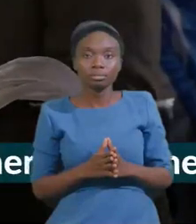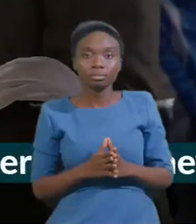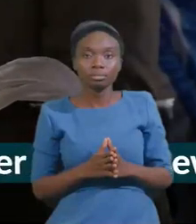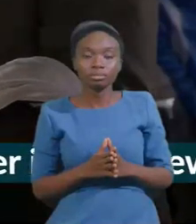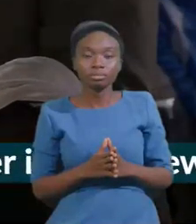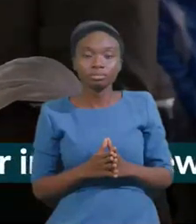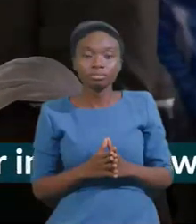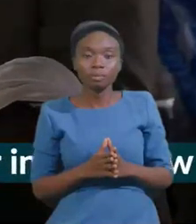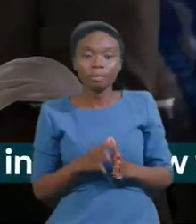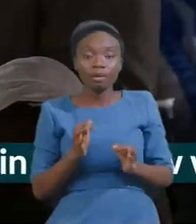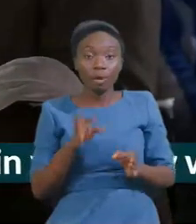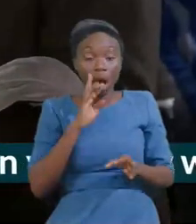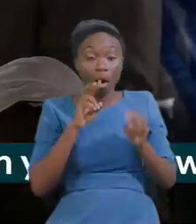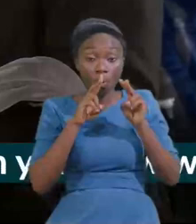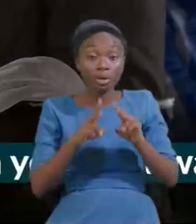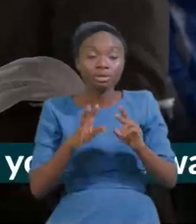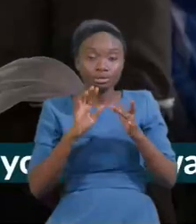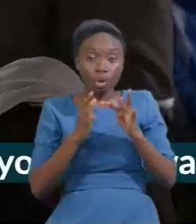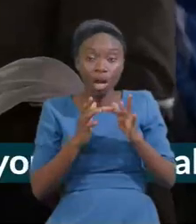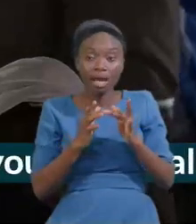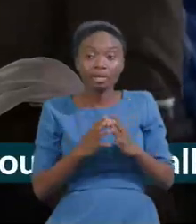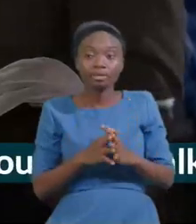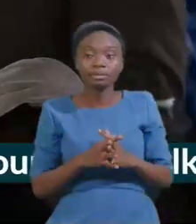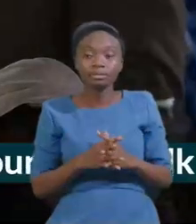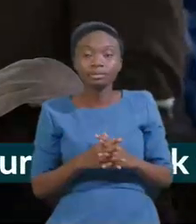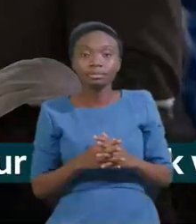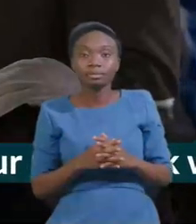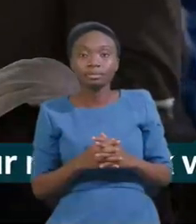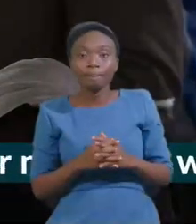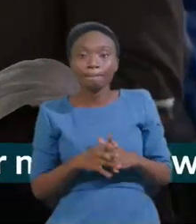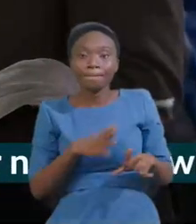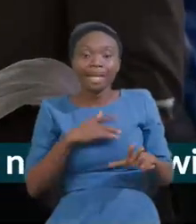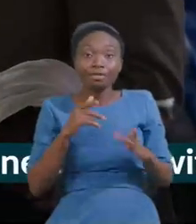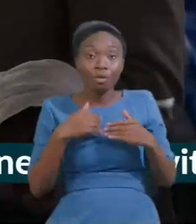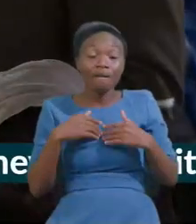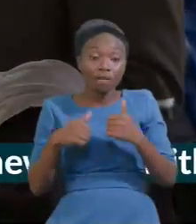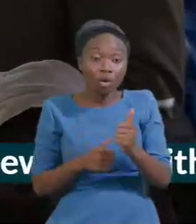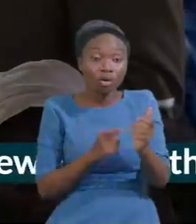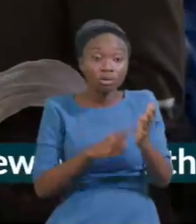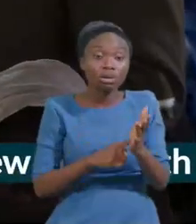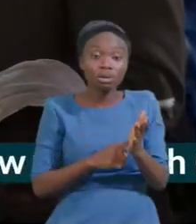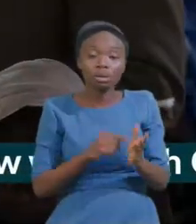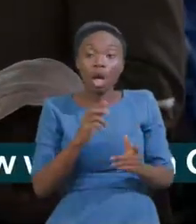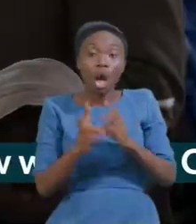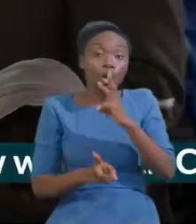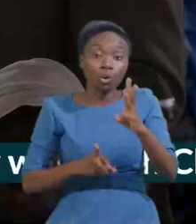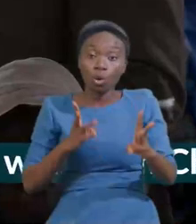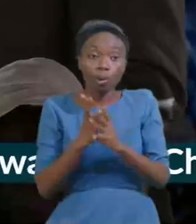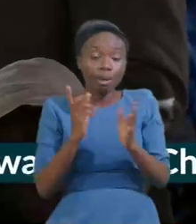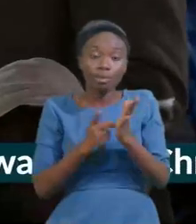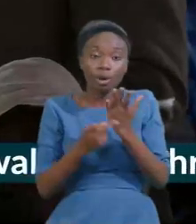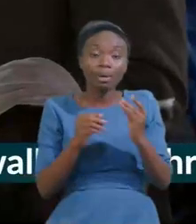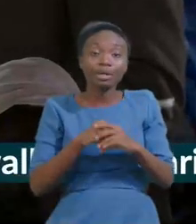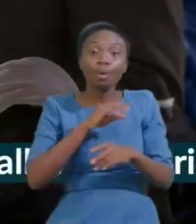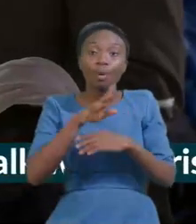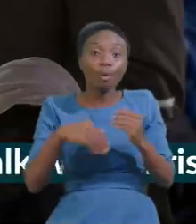If you are watching online, si vous nous regardez en ligne, and you are following this global crusade in all the continents